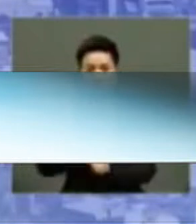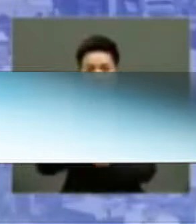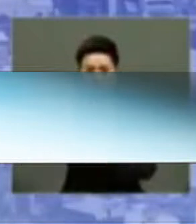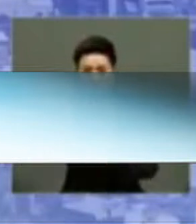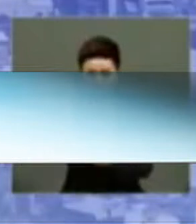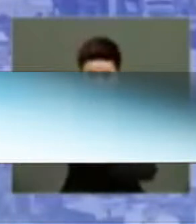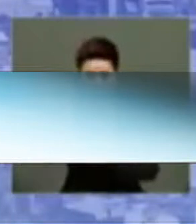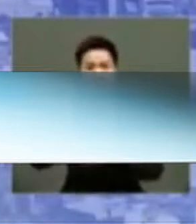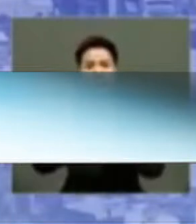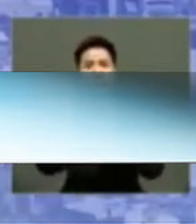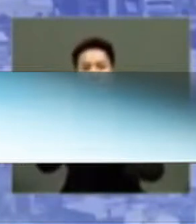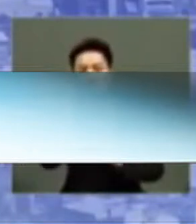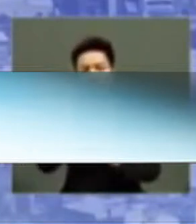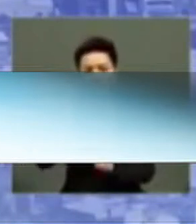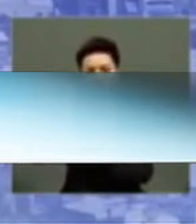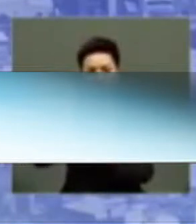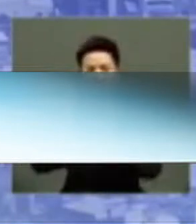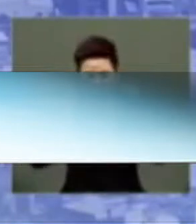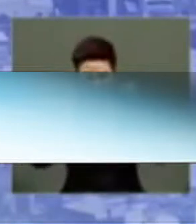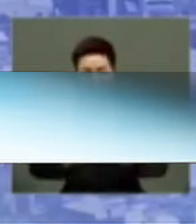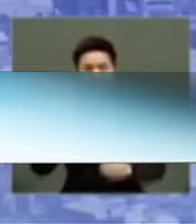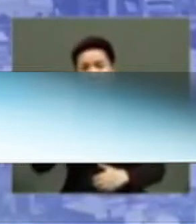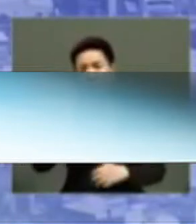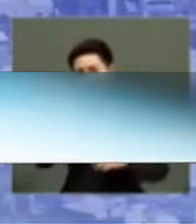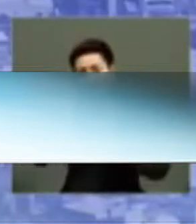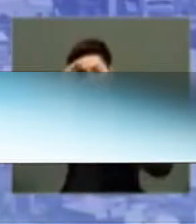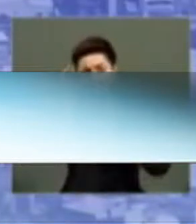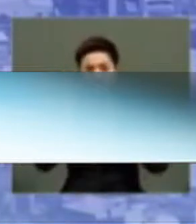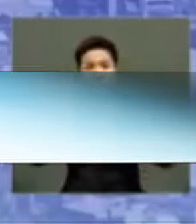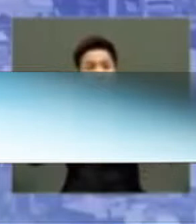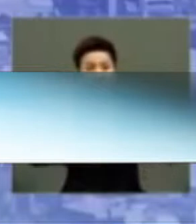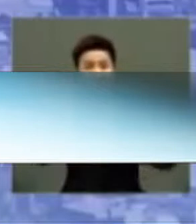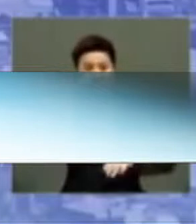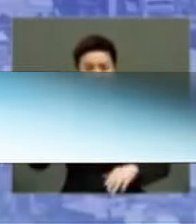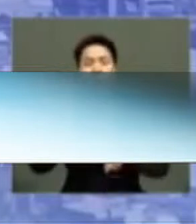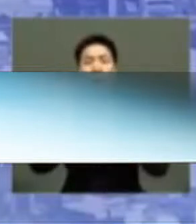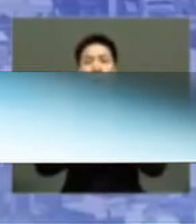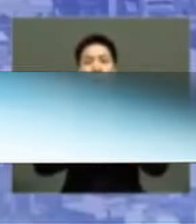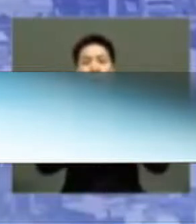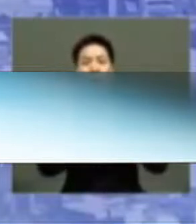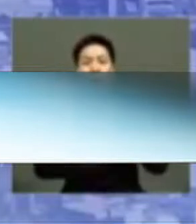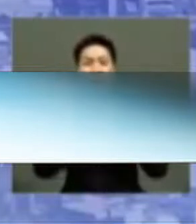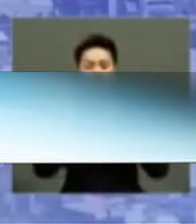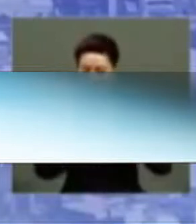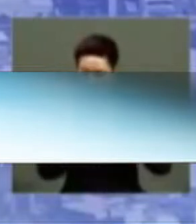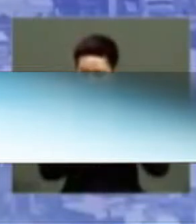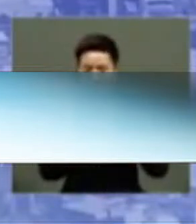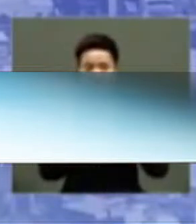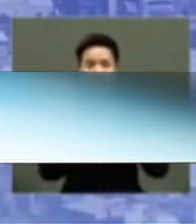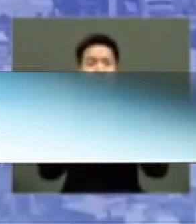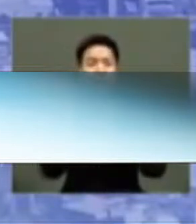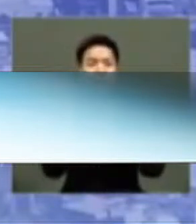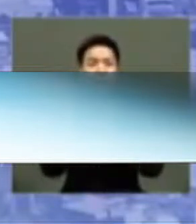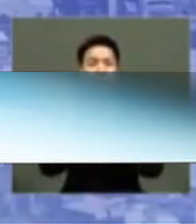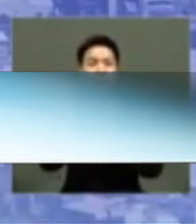การแพร่ระบาดของโกวิทในวันนี้นะคะคุณหมอบอกว่าขอยืนยันผลตรวจพบผู้ว่าราชการจังหวัดสมุทรสาครติดเชื้อ